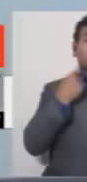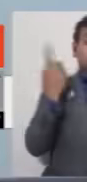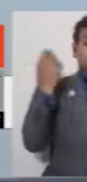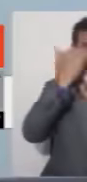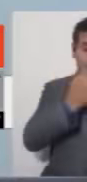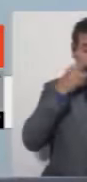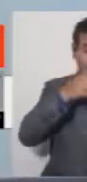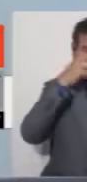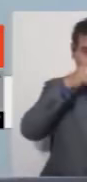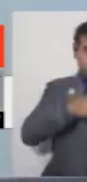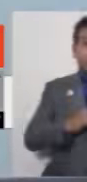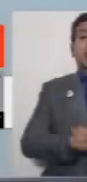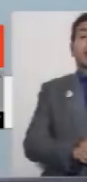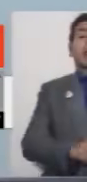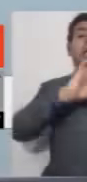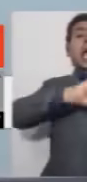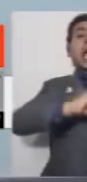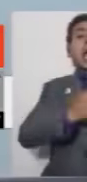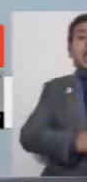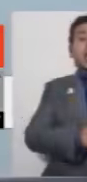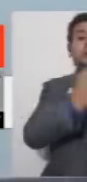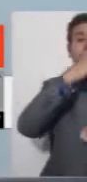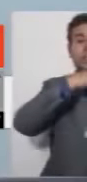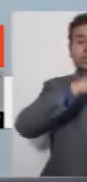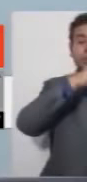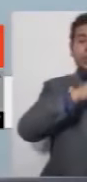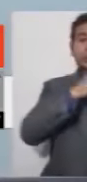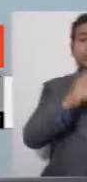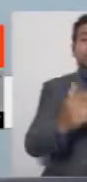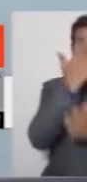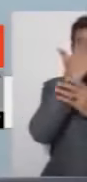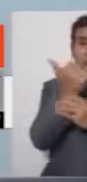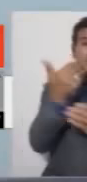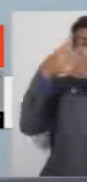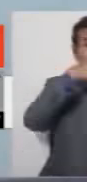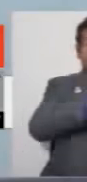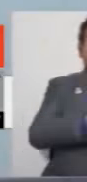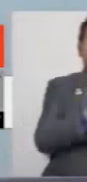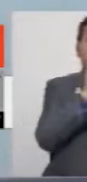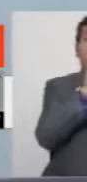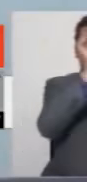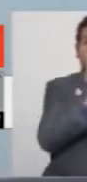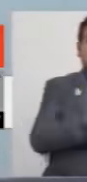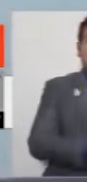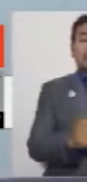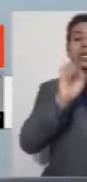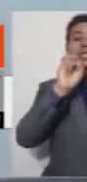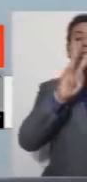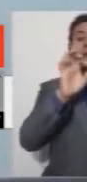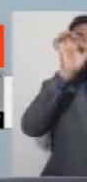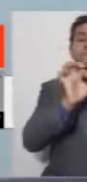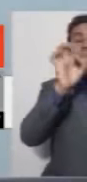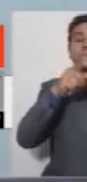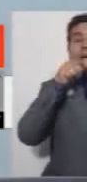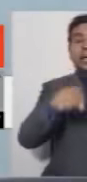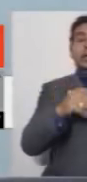তিন ভাগ রুগী বাড়িতে থেকে চিকিৎসা নিচ্ছেন। এবং বাড়িতে থাকা রুগী গত 28 এপ্রিলের